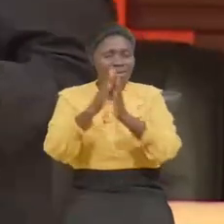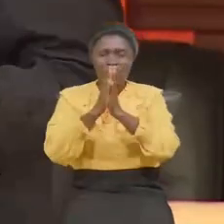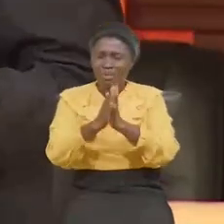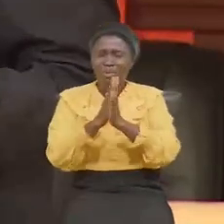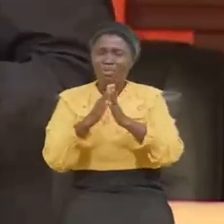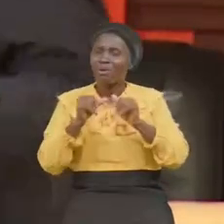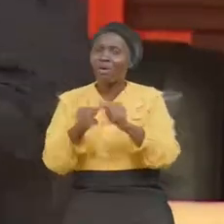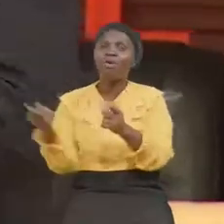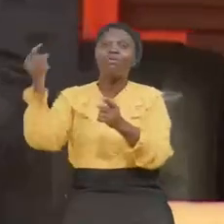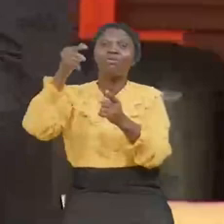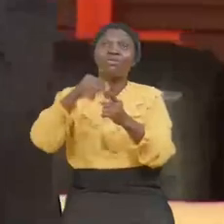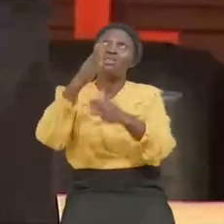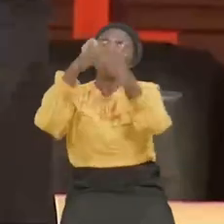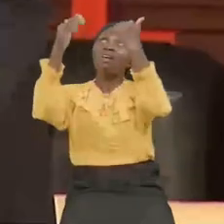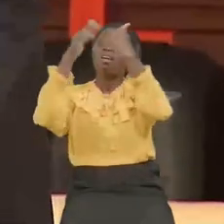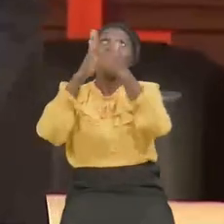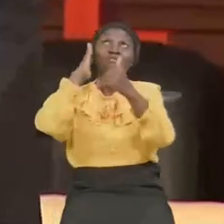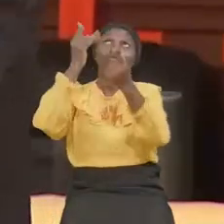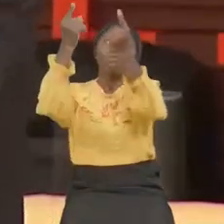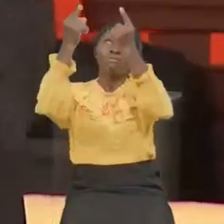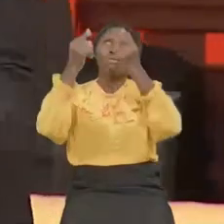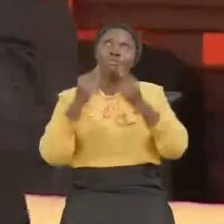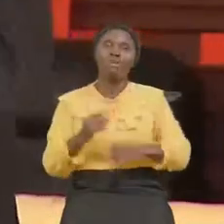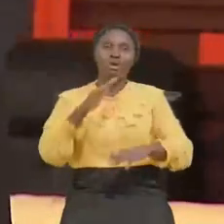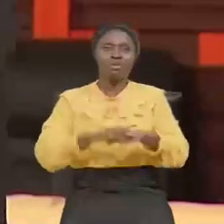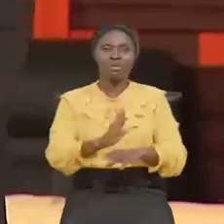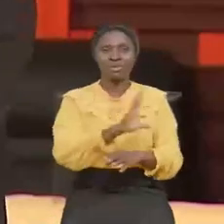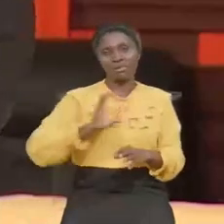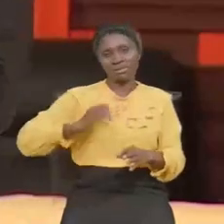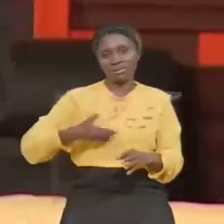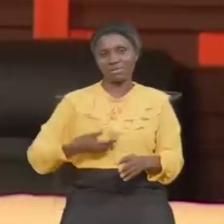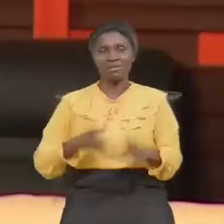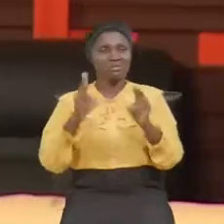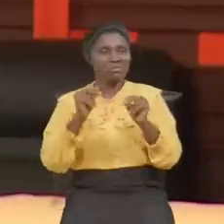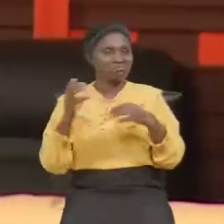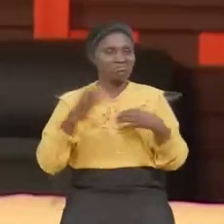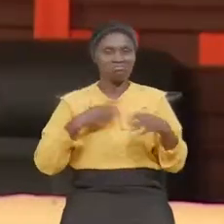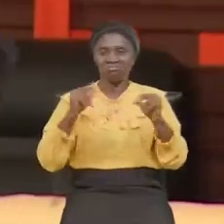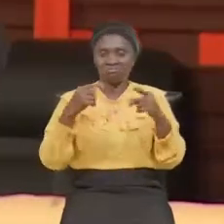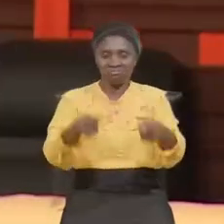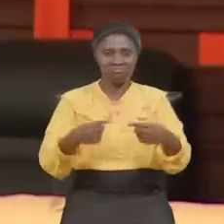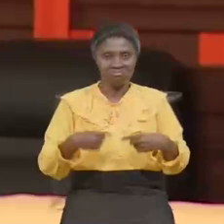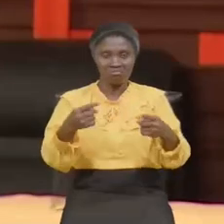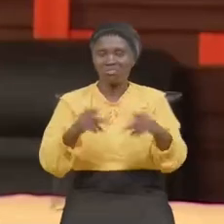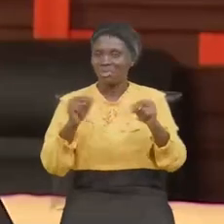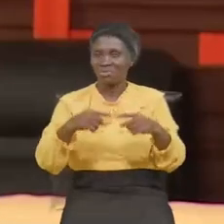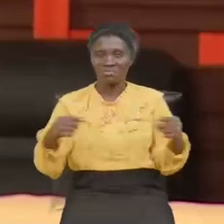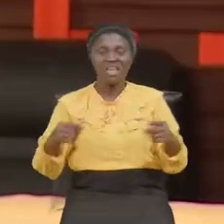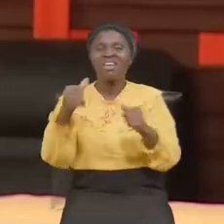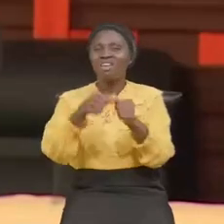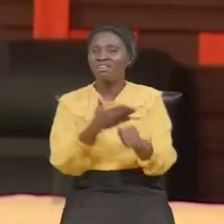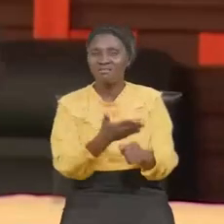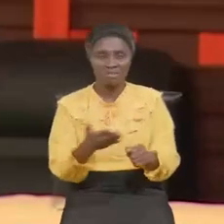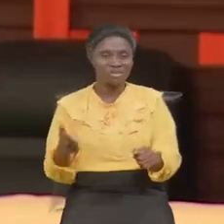ciel descende sur leur âme. Il n'y avait pas d'argumentation, il n'y avait pas de désaccord. Tout allait